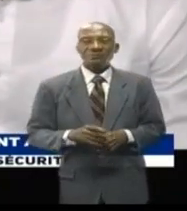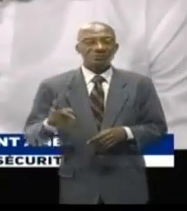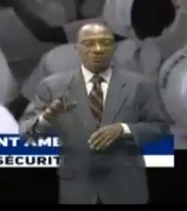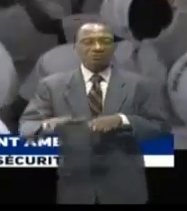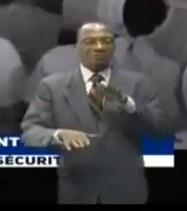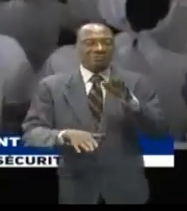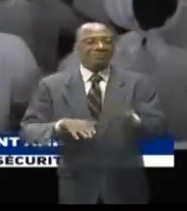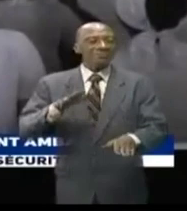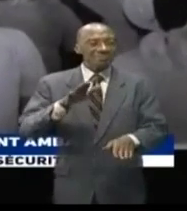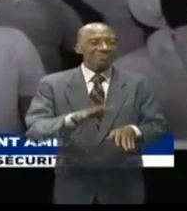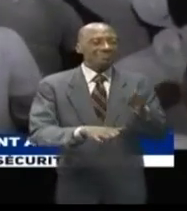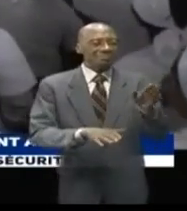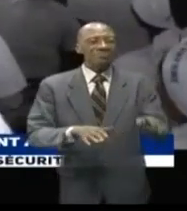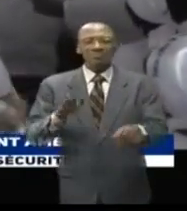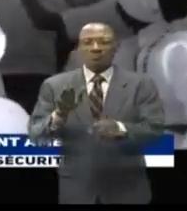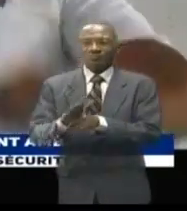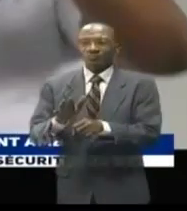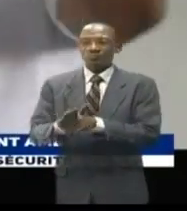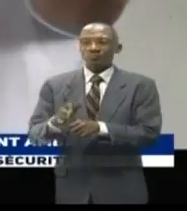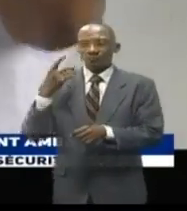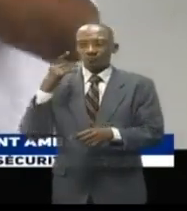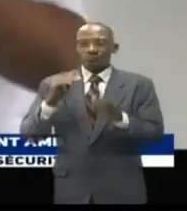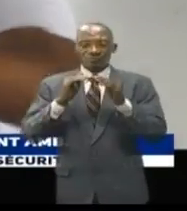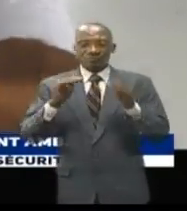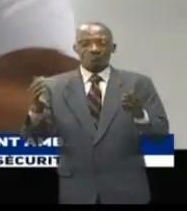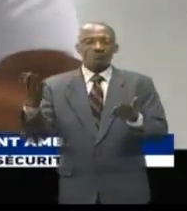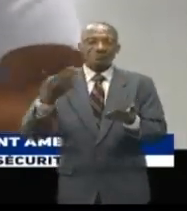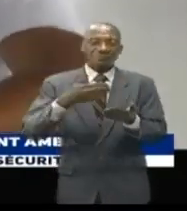par l'honorable à toutes ces mamans